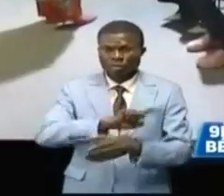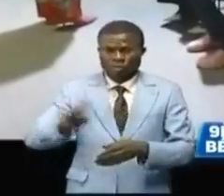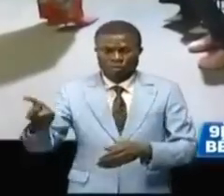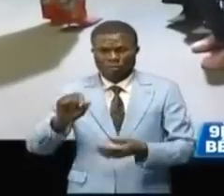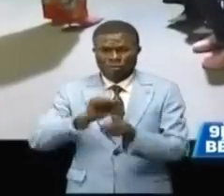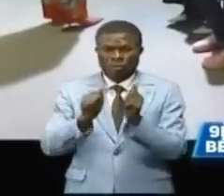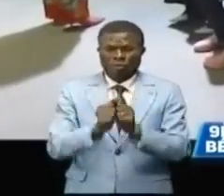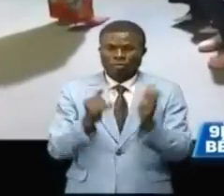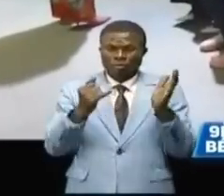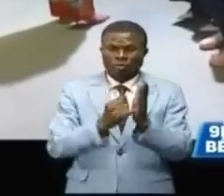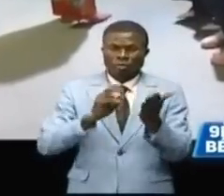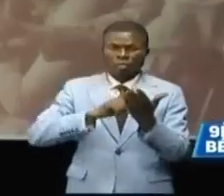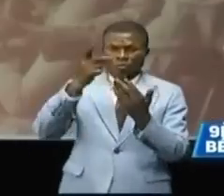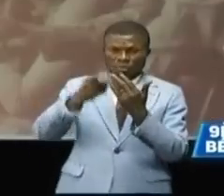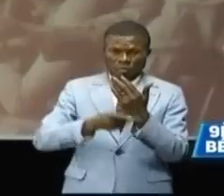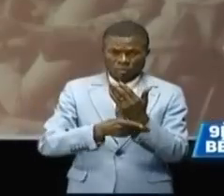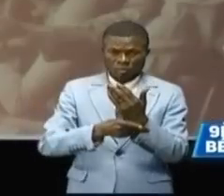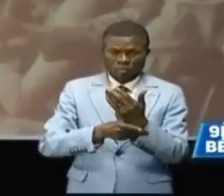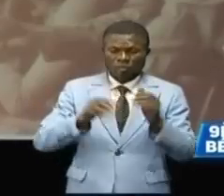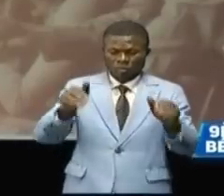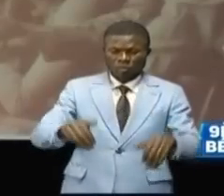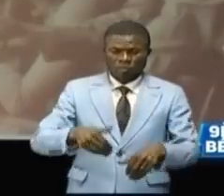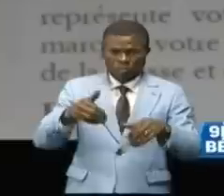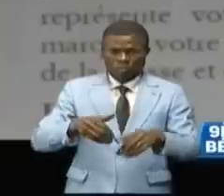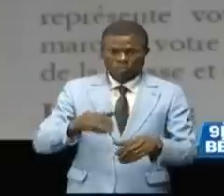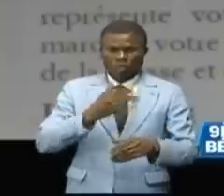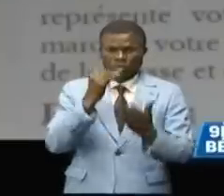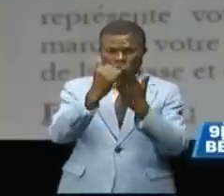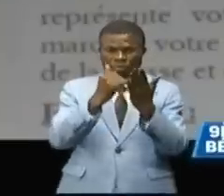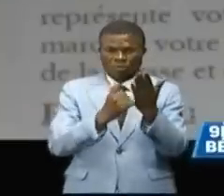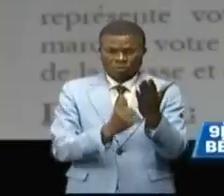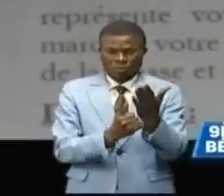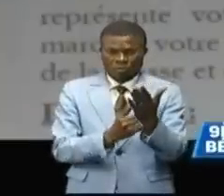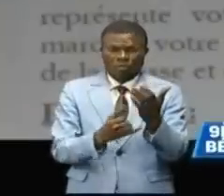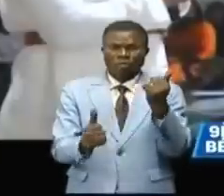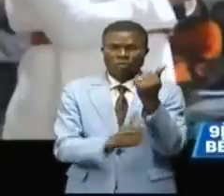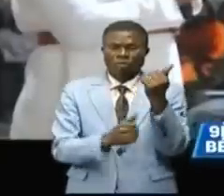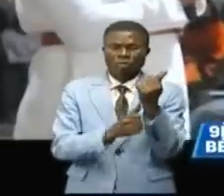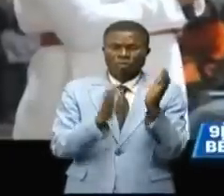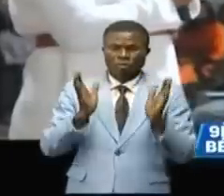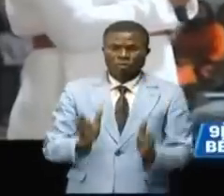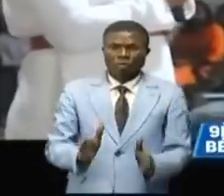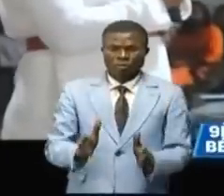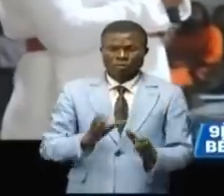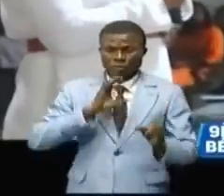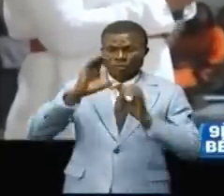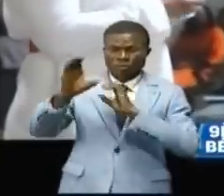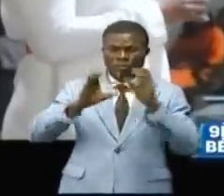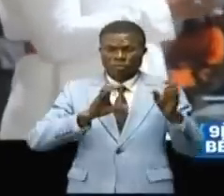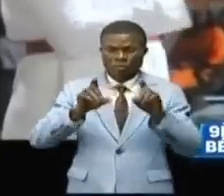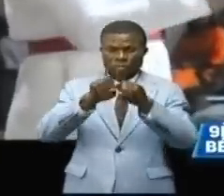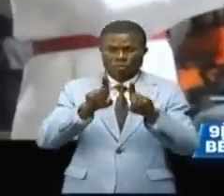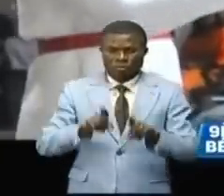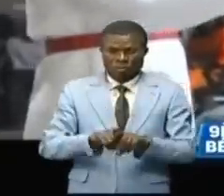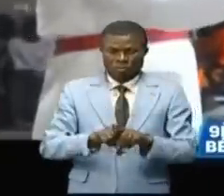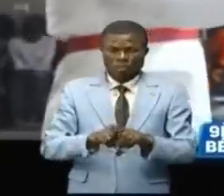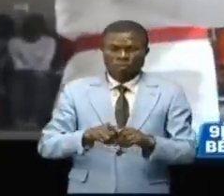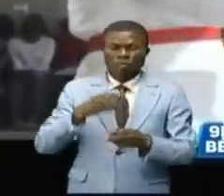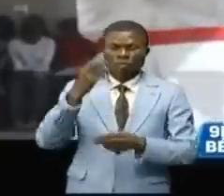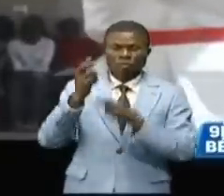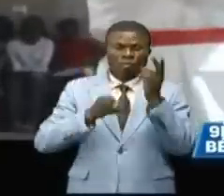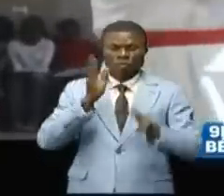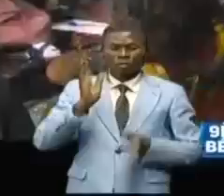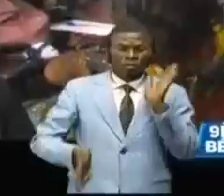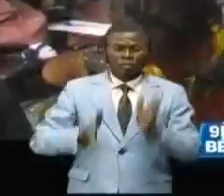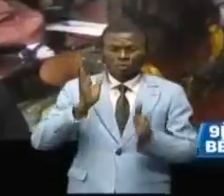thématiques prévues, entre autres, la culture de l'identité, de la personnalité, de la communication, du sécurisme.